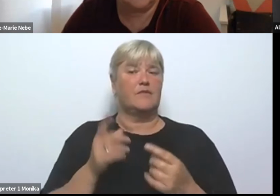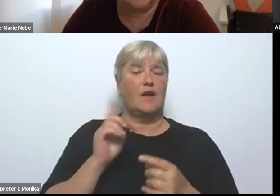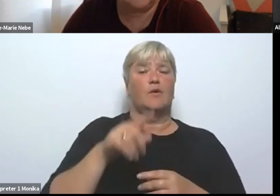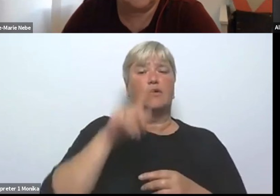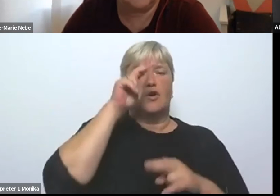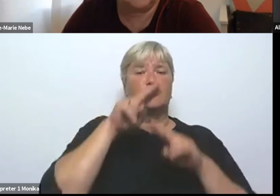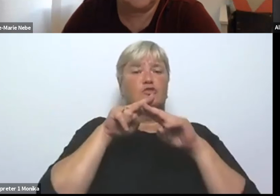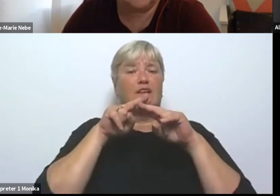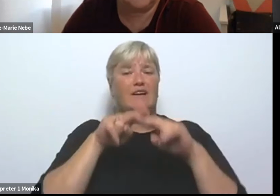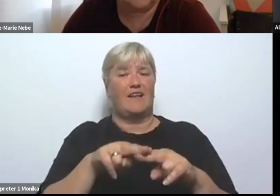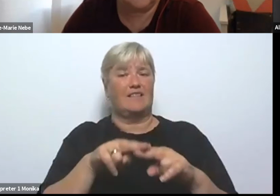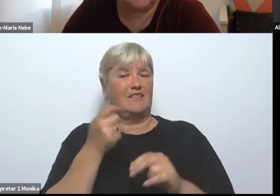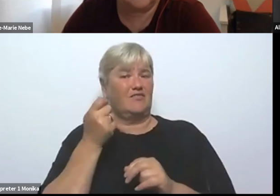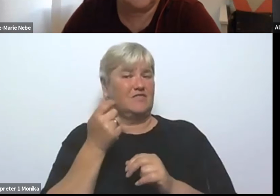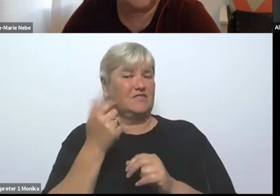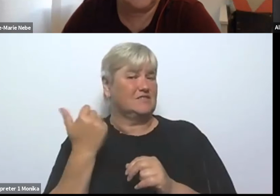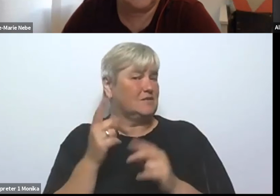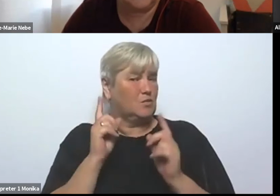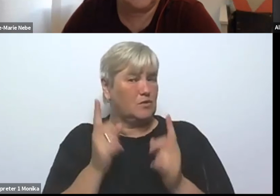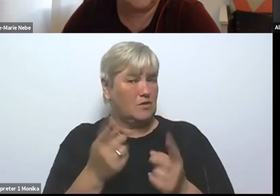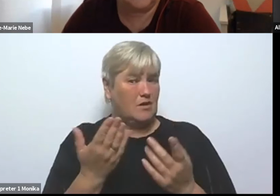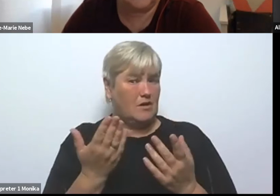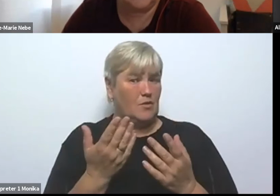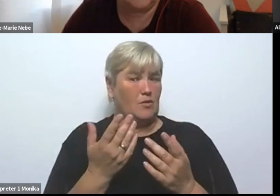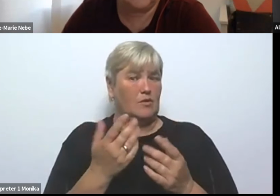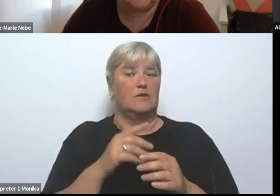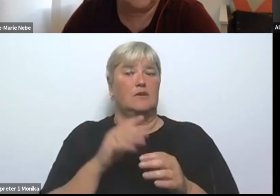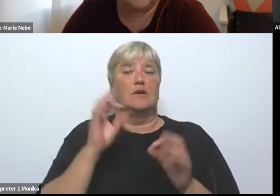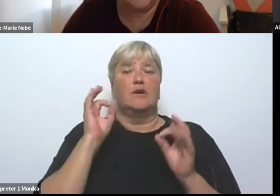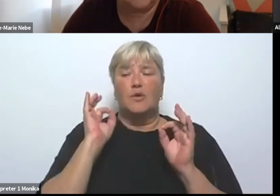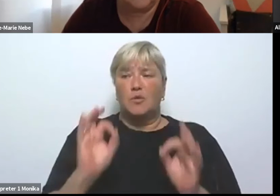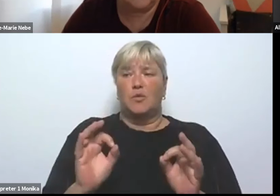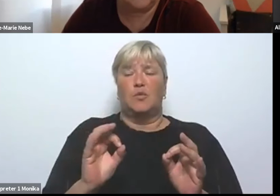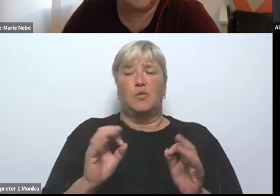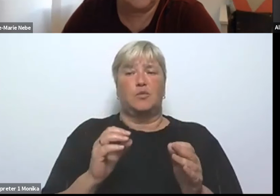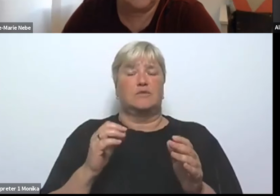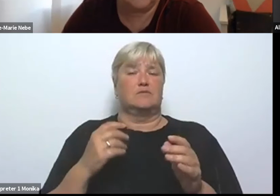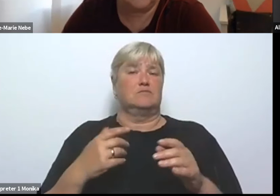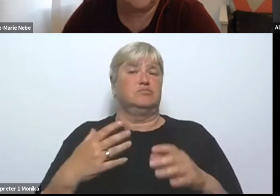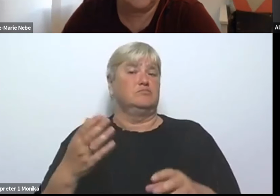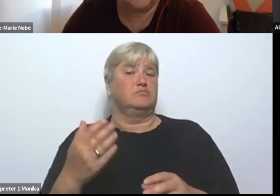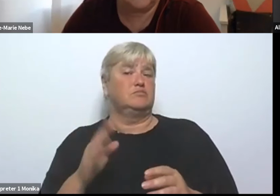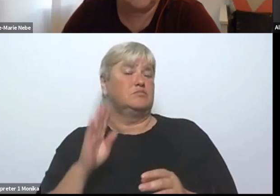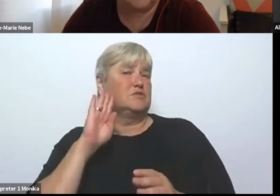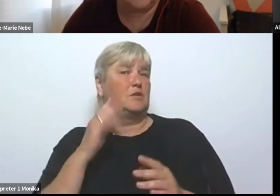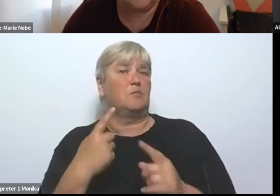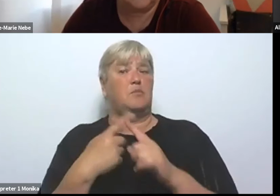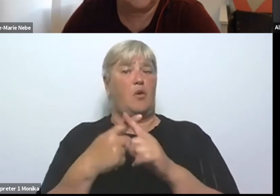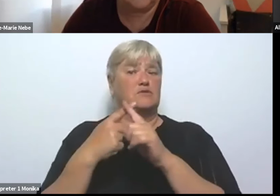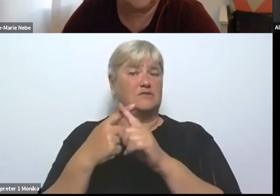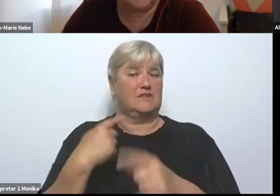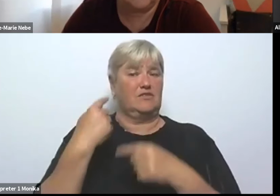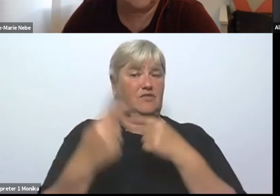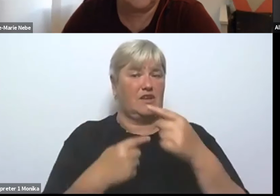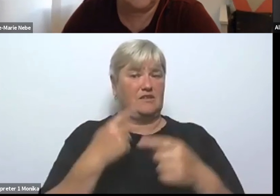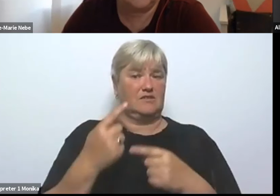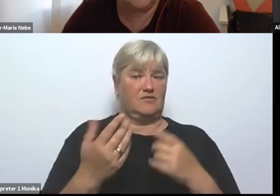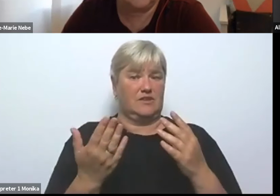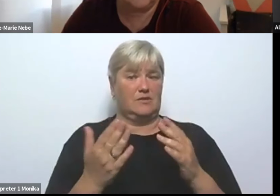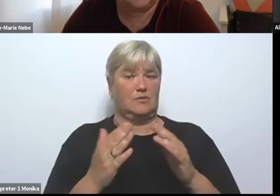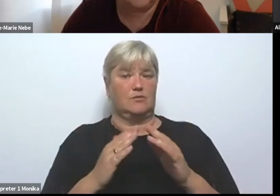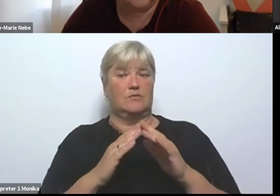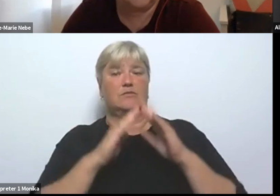wo wir ja auch sind. Und da haben wir auch ganz, ganz wunderbare Effekte erzielt, wo wir also Leute gefunden haben, die jetzt durchs ganze Haus rennen und dieses